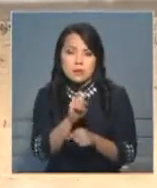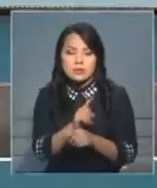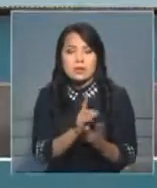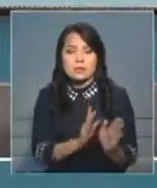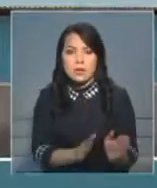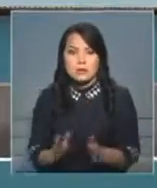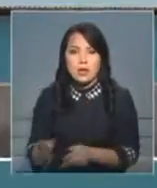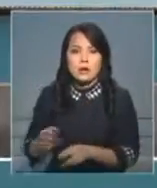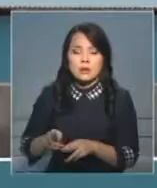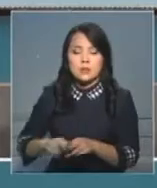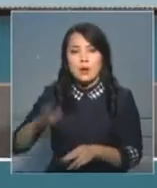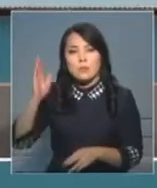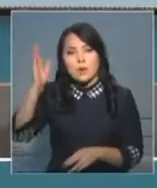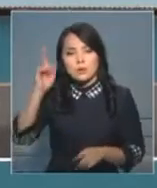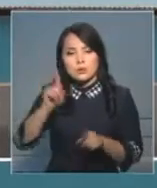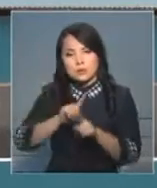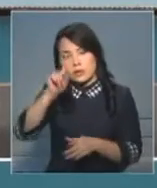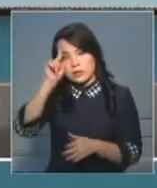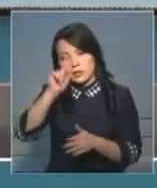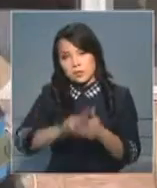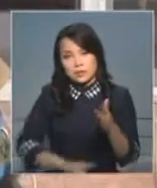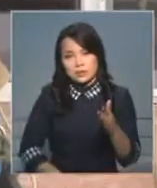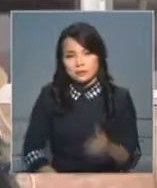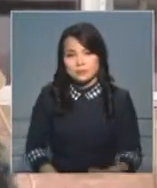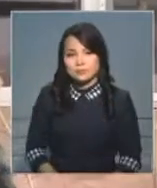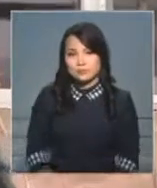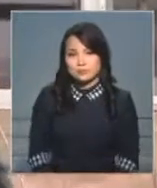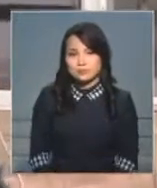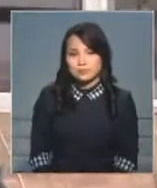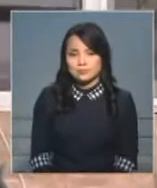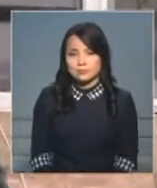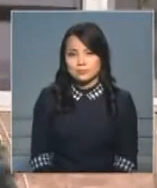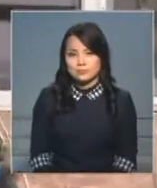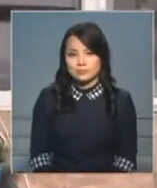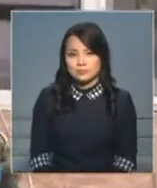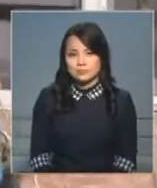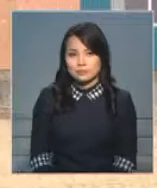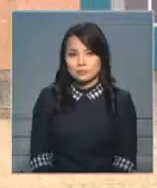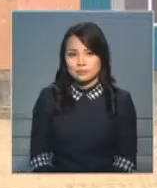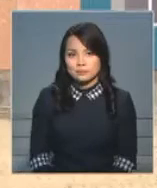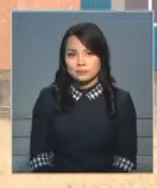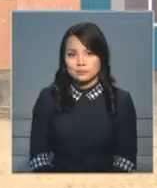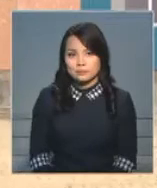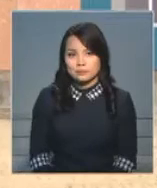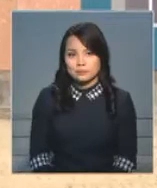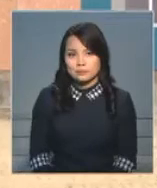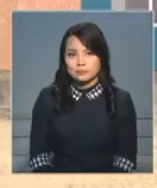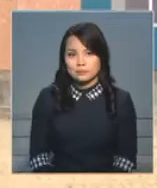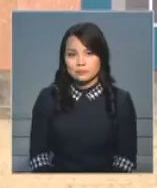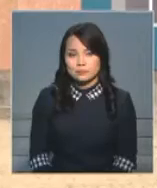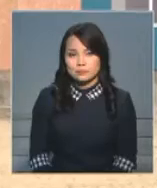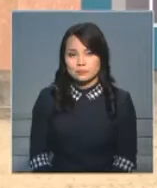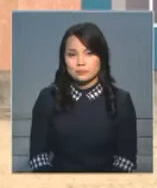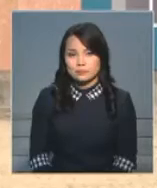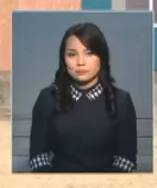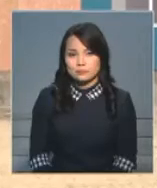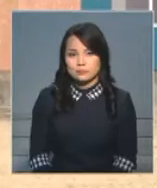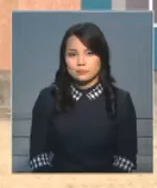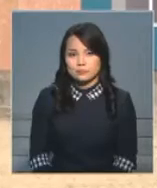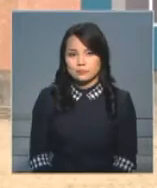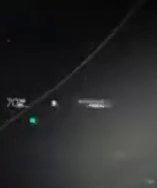Сондықтан болашақтарына да сенімді. Бекен Әлирахым, Әзілхан Уақитов, Амантай Мәтенов, Атырау облысы, 24